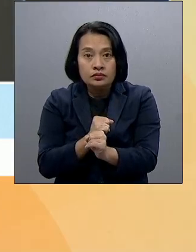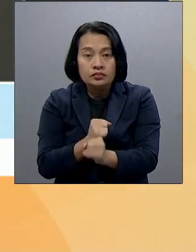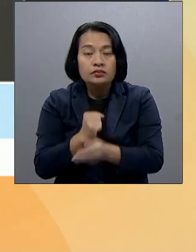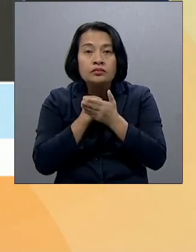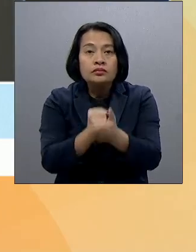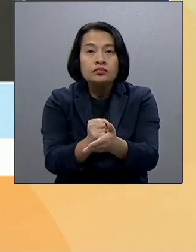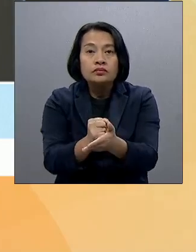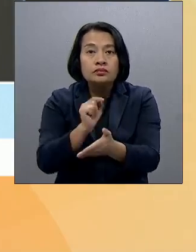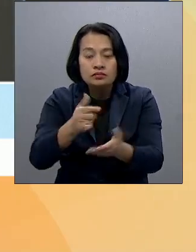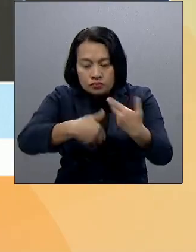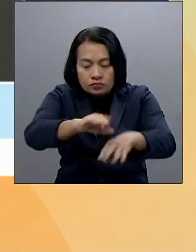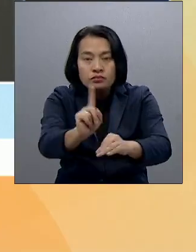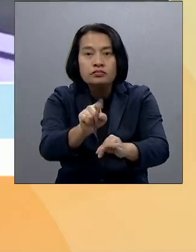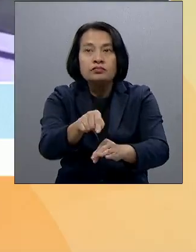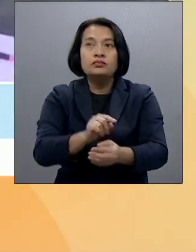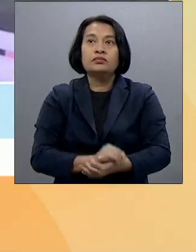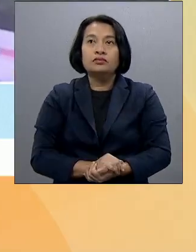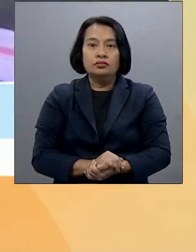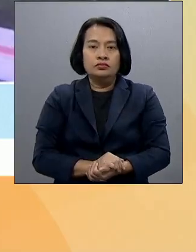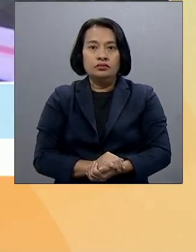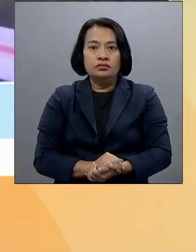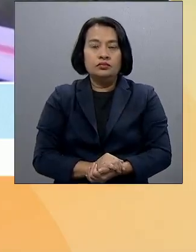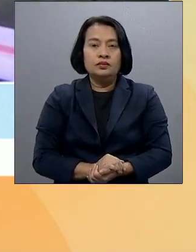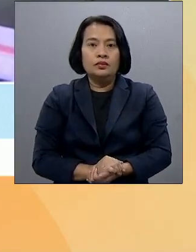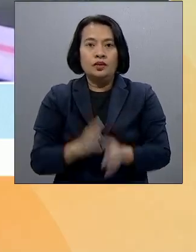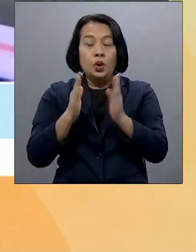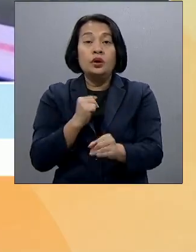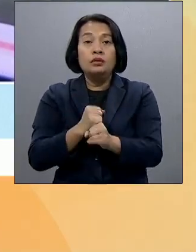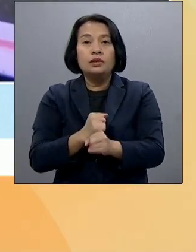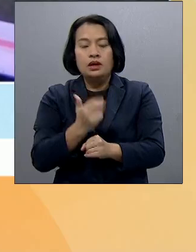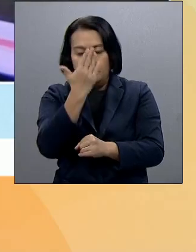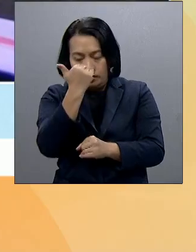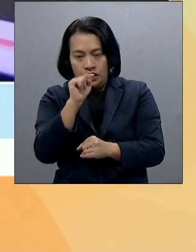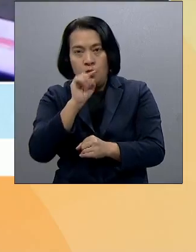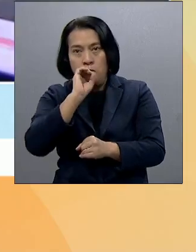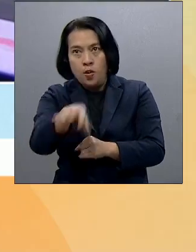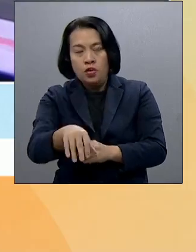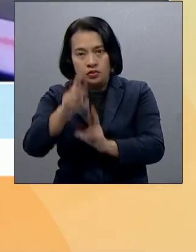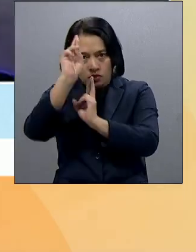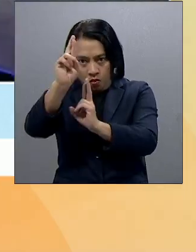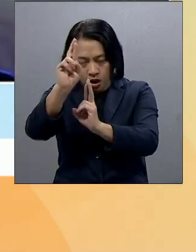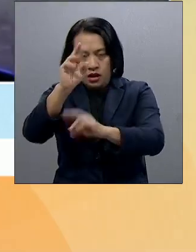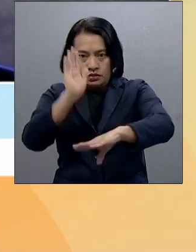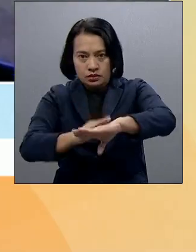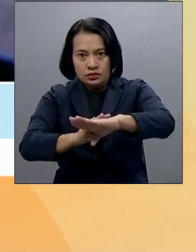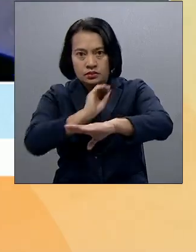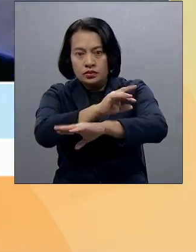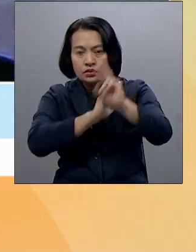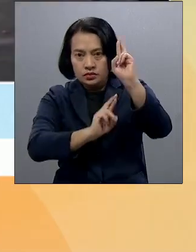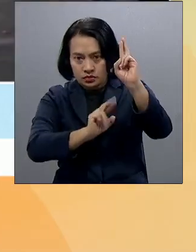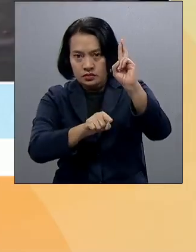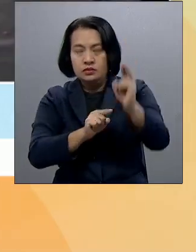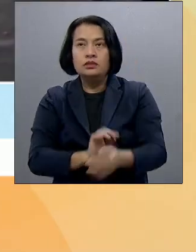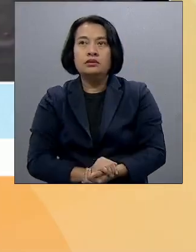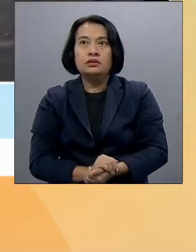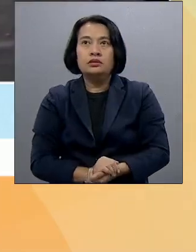ความมั่นใจของชาวบ้าน ทั้งเจ้าหน้าที่เขาก็ต้องบอกให้เฝ้าระวังนะครับพี่ให้เฝ้าระวังนะครับแต่ก็จะตื่น